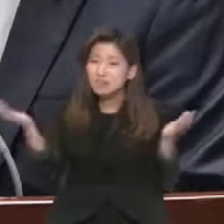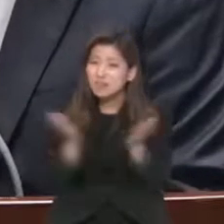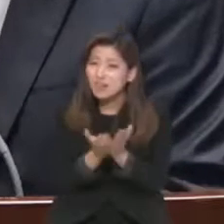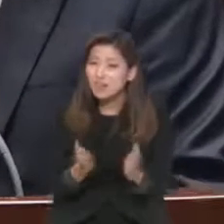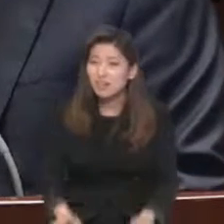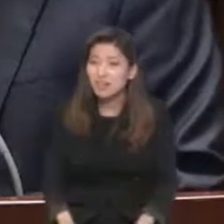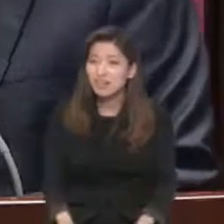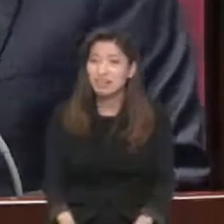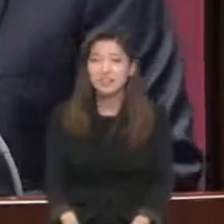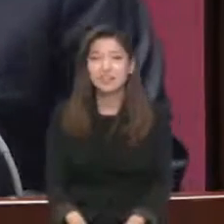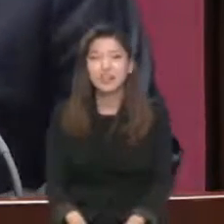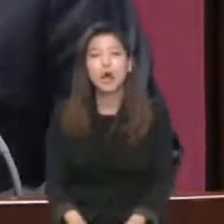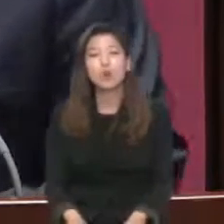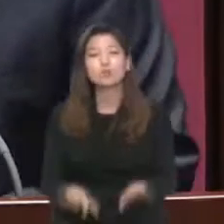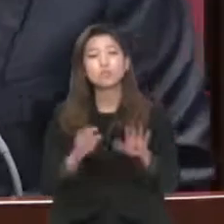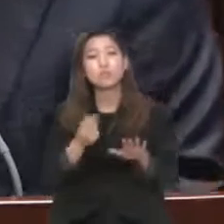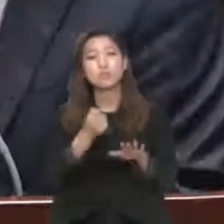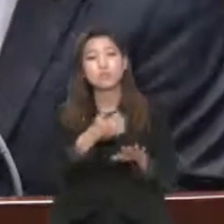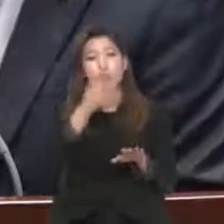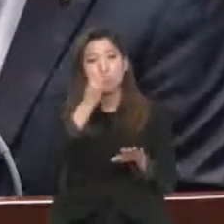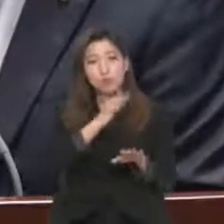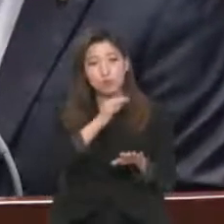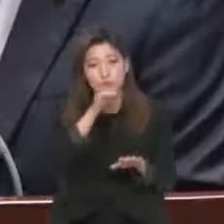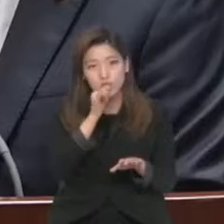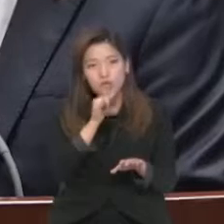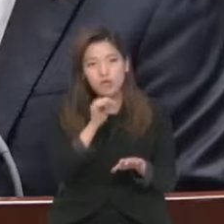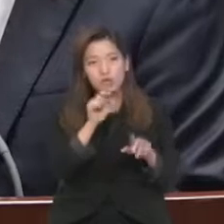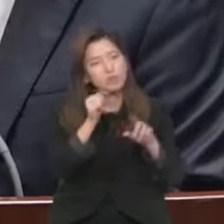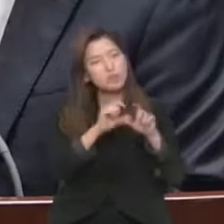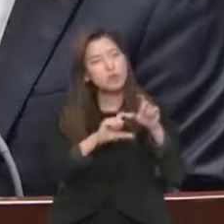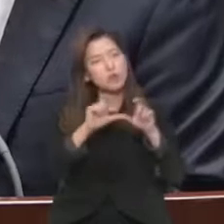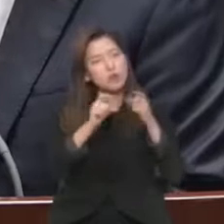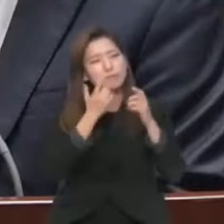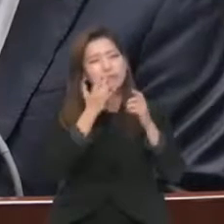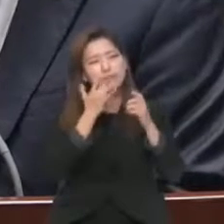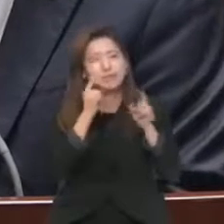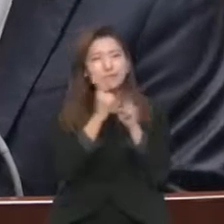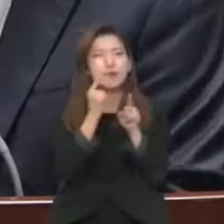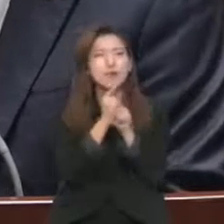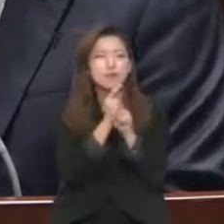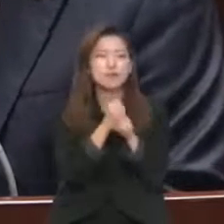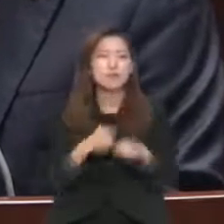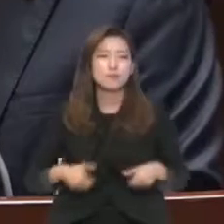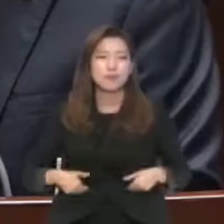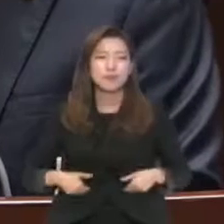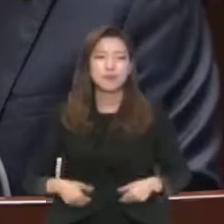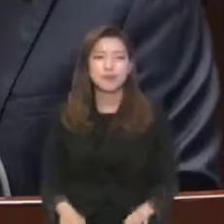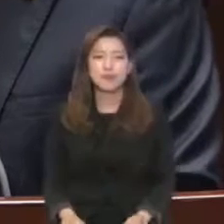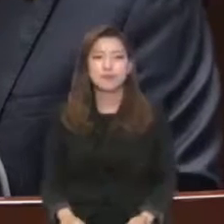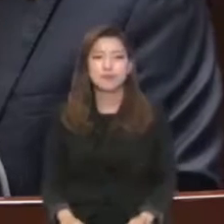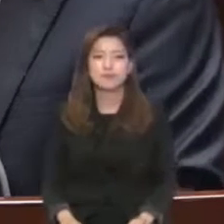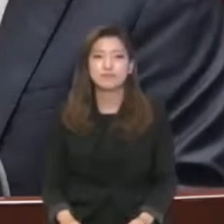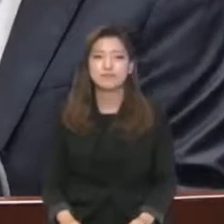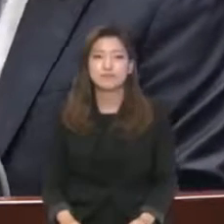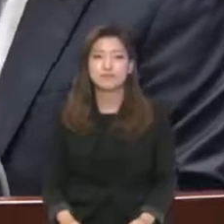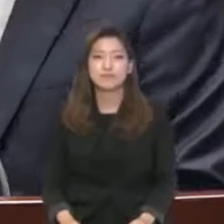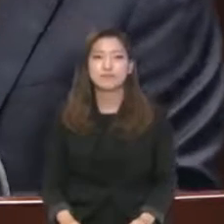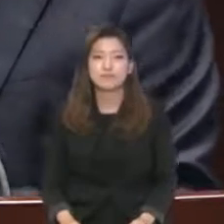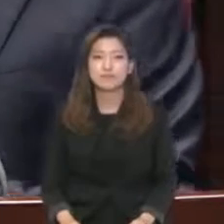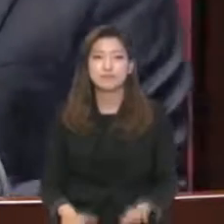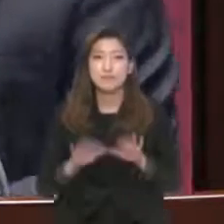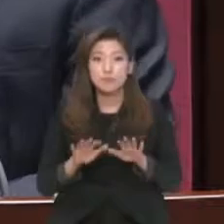유효한 측면이 있고 또 더 발전돼야 할 측면들이 동시에 있다 이렇게 생각합니다. 여전히 유효한